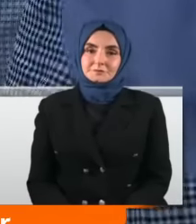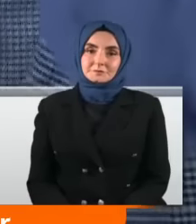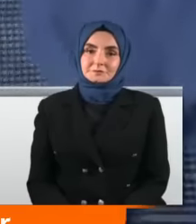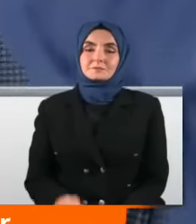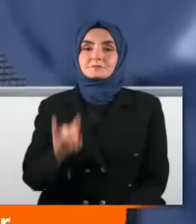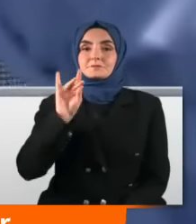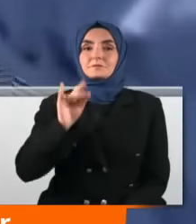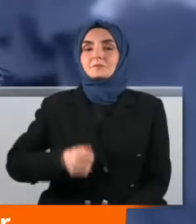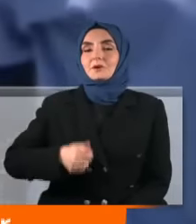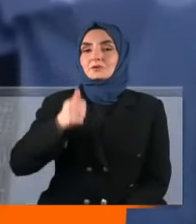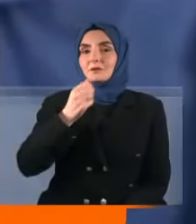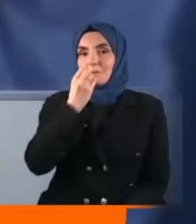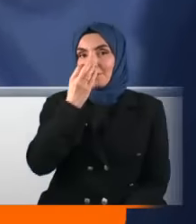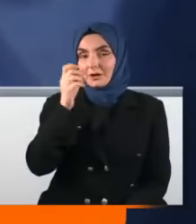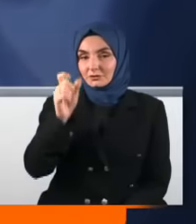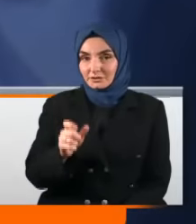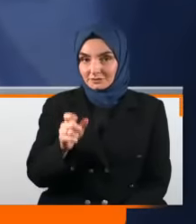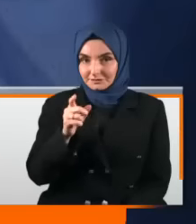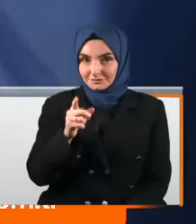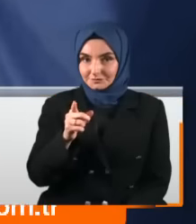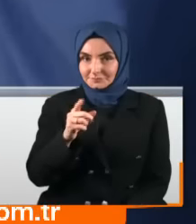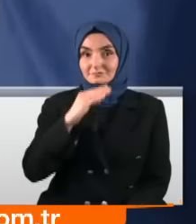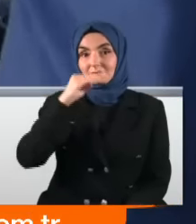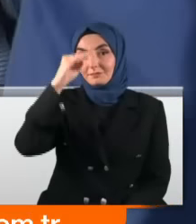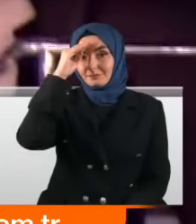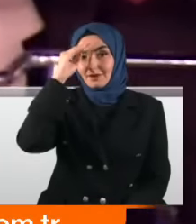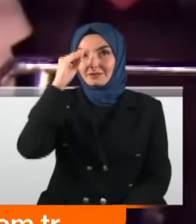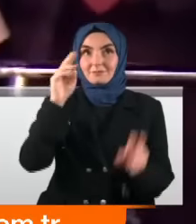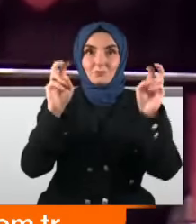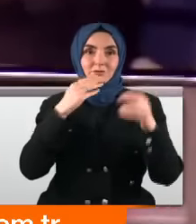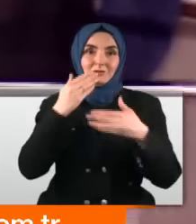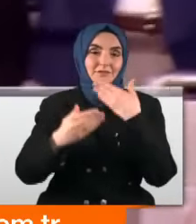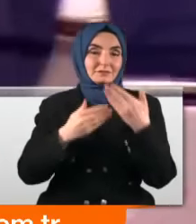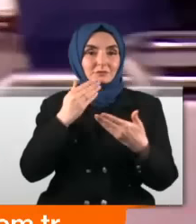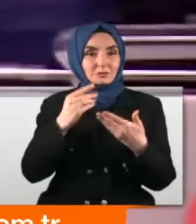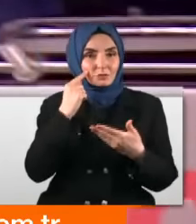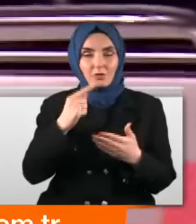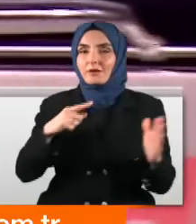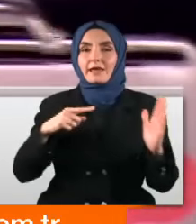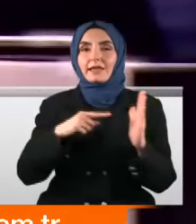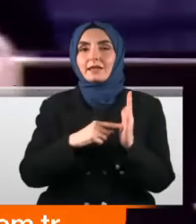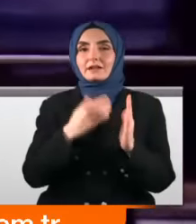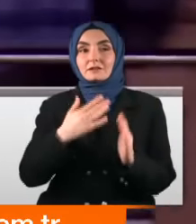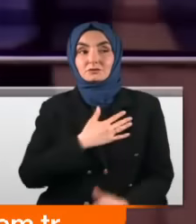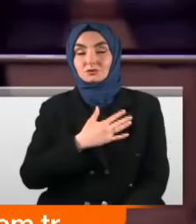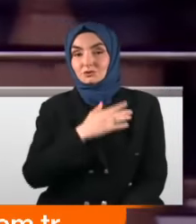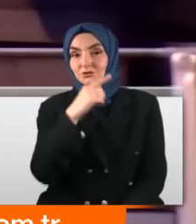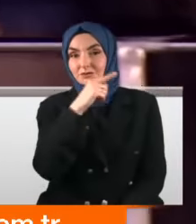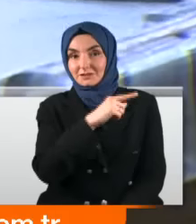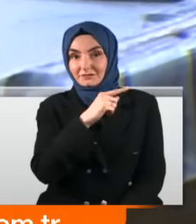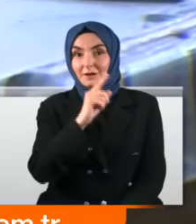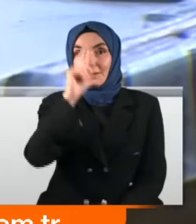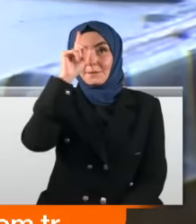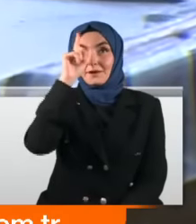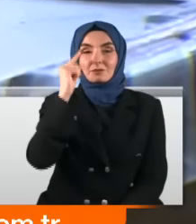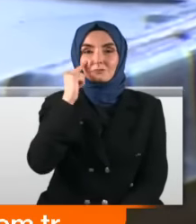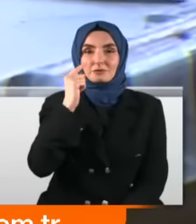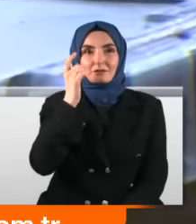MHP Genel Başkanı Devlet Bahçeli'nin bayram mesajındaysa hedefinde CHP artık başının üzerindeki